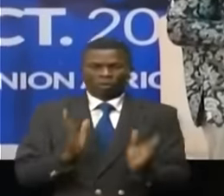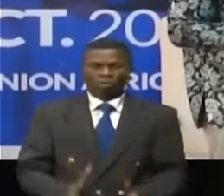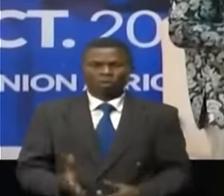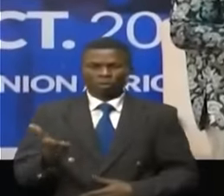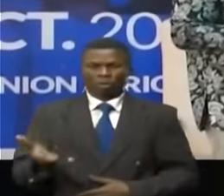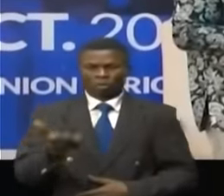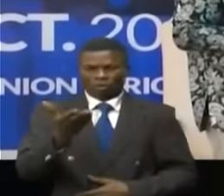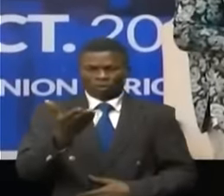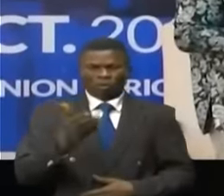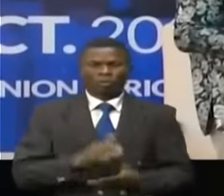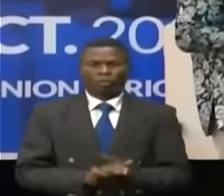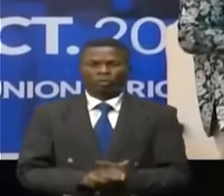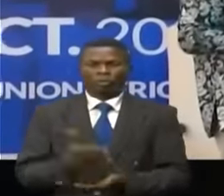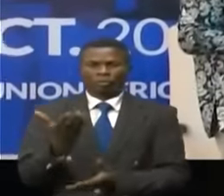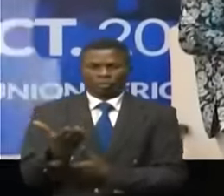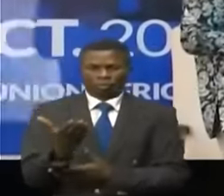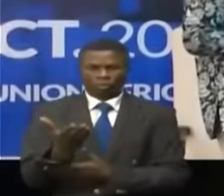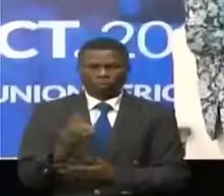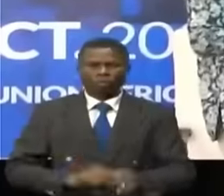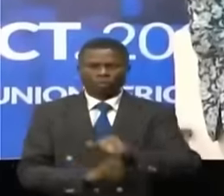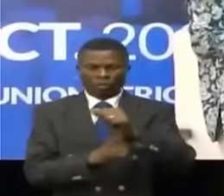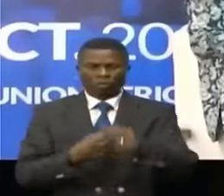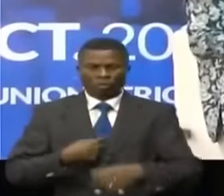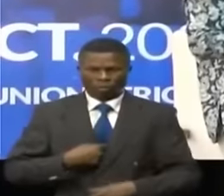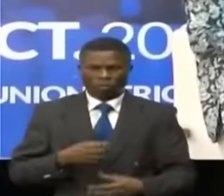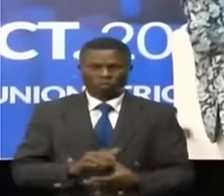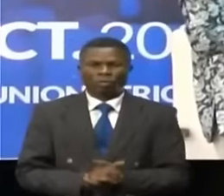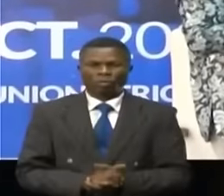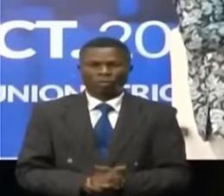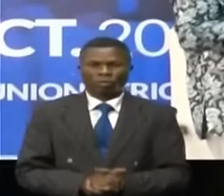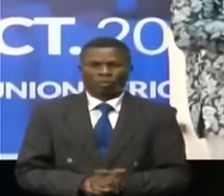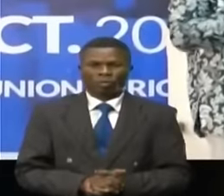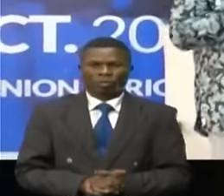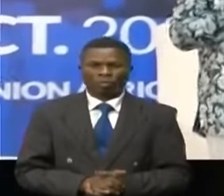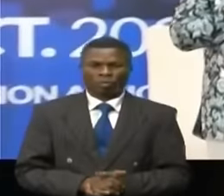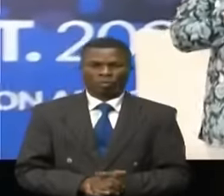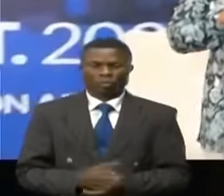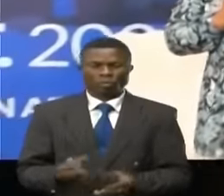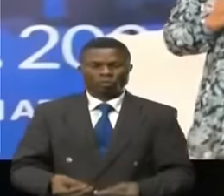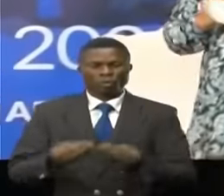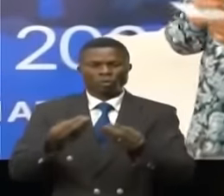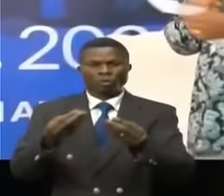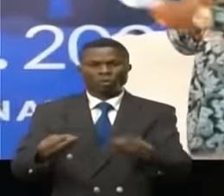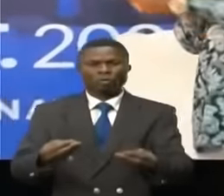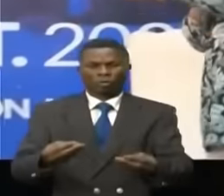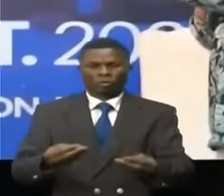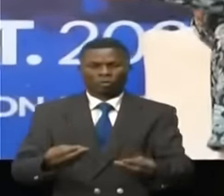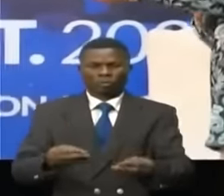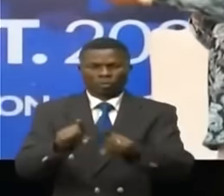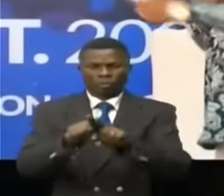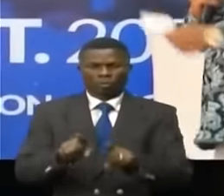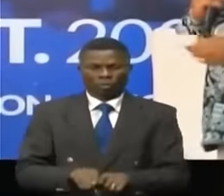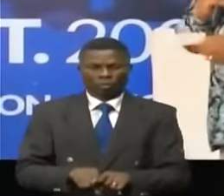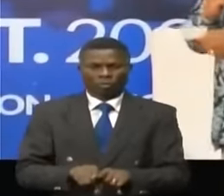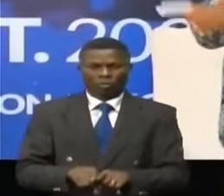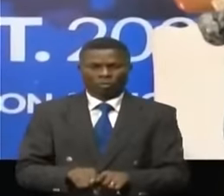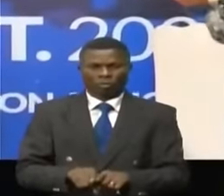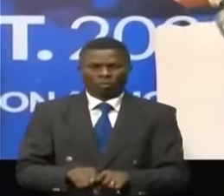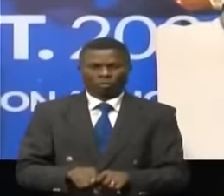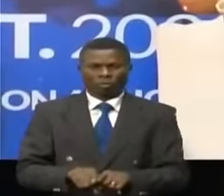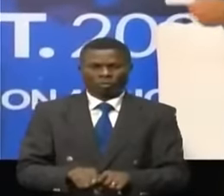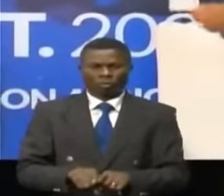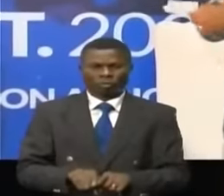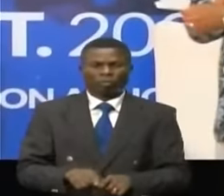J'avais demandé une permission, c'est de l'offrir aussi à nouveau à